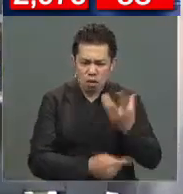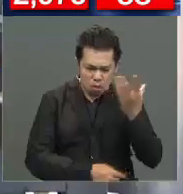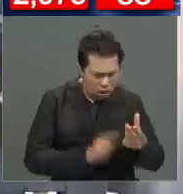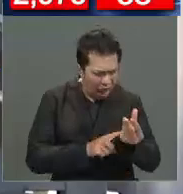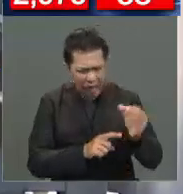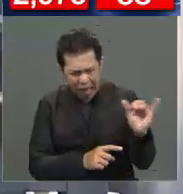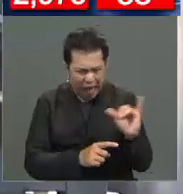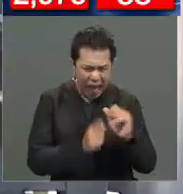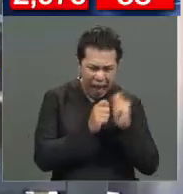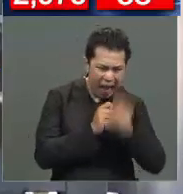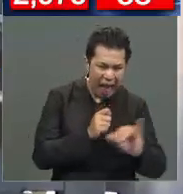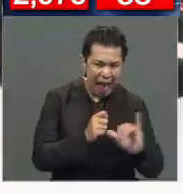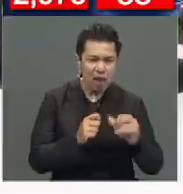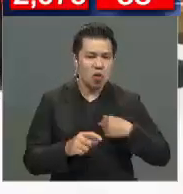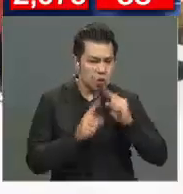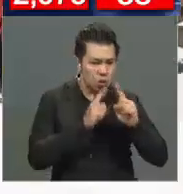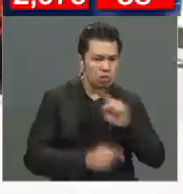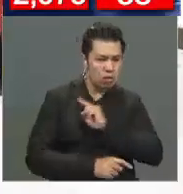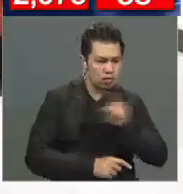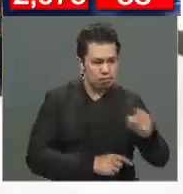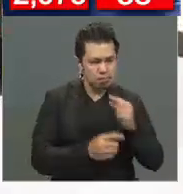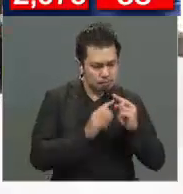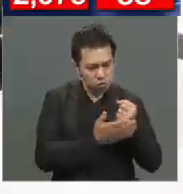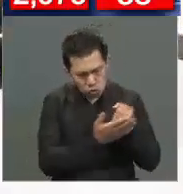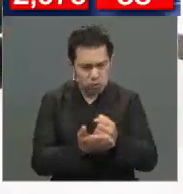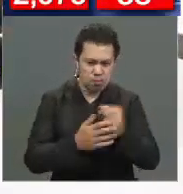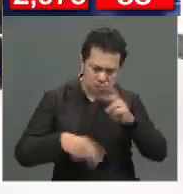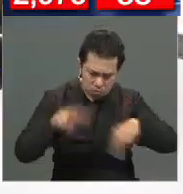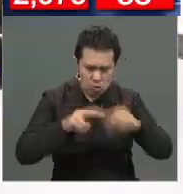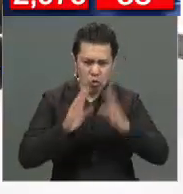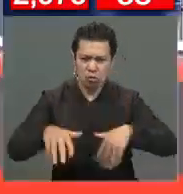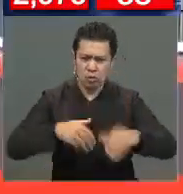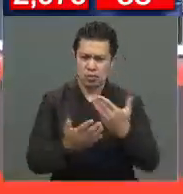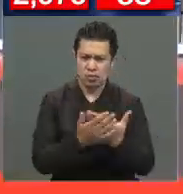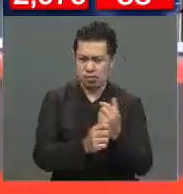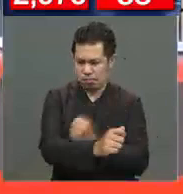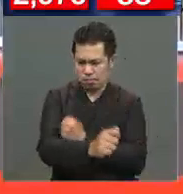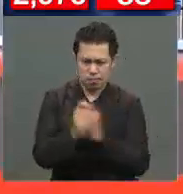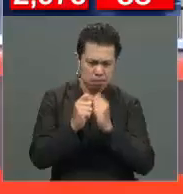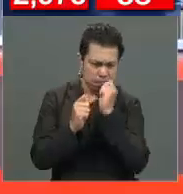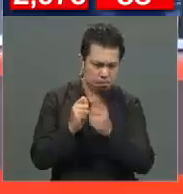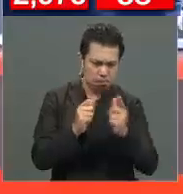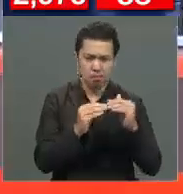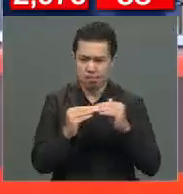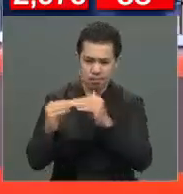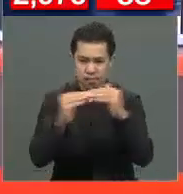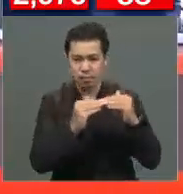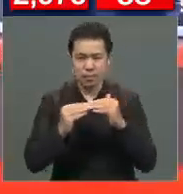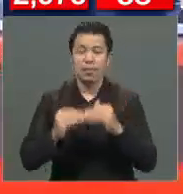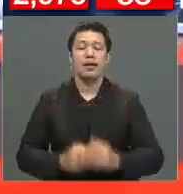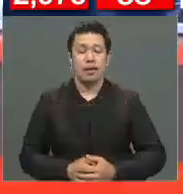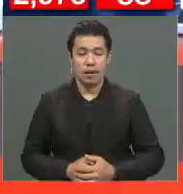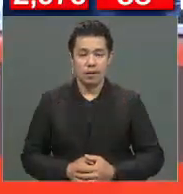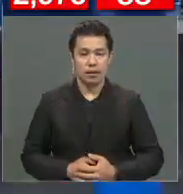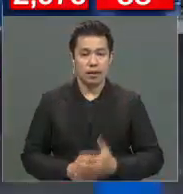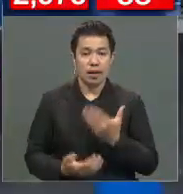แต่ได้เร่งรัดหน่วยงานที่เกี่ยวข้องประสานงานและติดตามเพื่อให้ประชาชนนั้นได้รับการเยียวยาอย่างครบถ้วนสำหรับภา